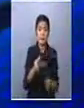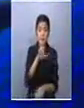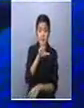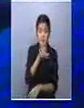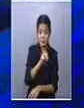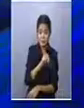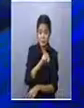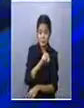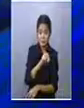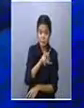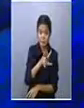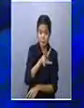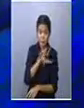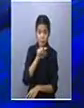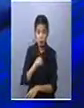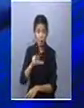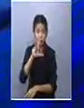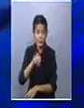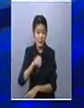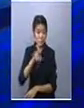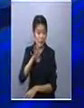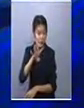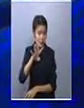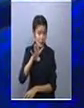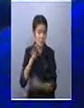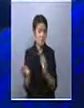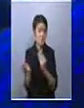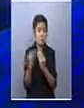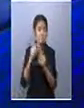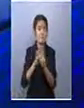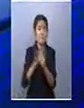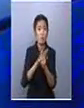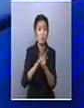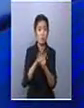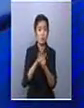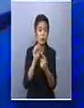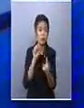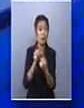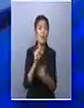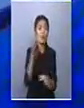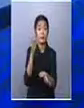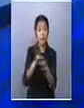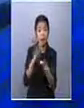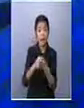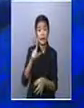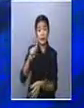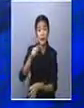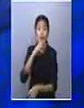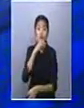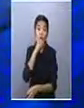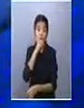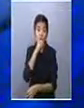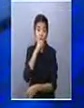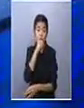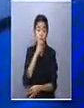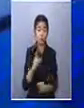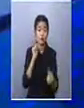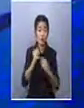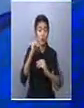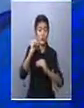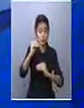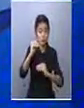างค์ถึง7สตางค์ค่ะในขณะที่ตลาดทุนไทยในมุมมองของบริษัทหลักทรัพย์ธนชาตินะคะให้กรอบเอาไว้ 1,485 ถึ